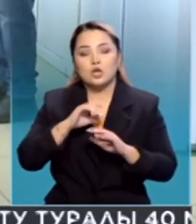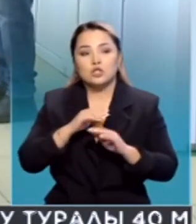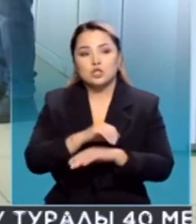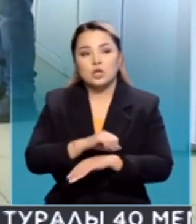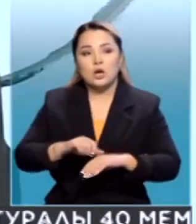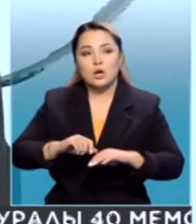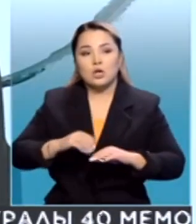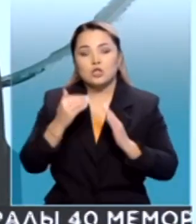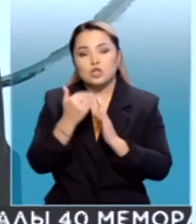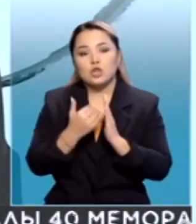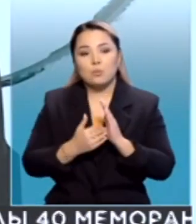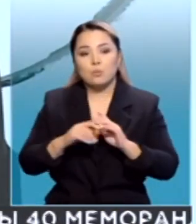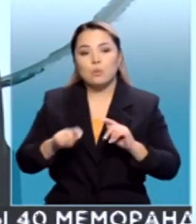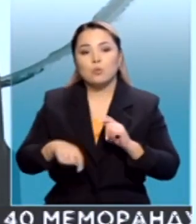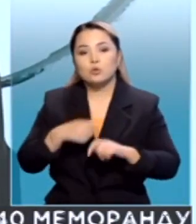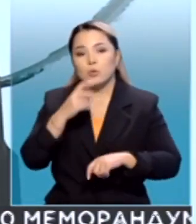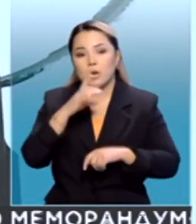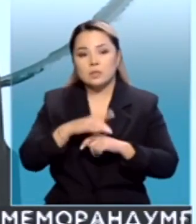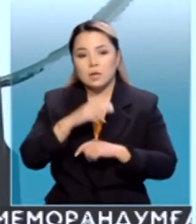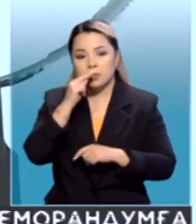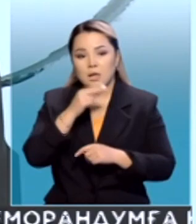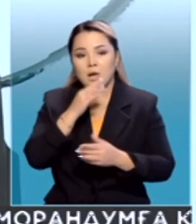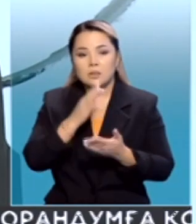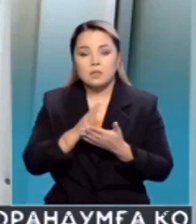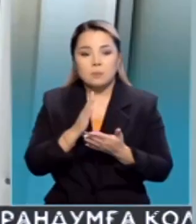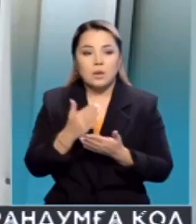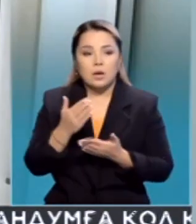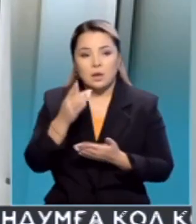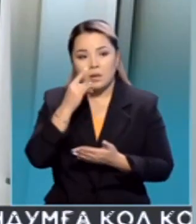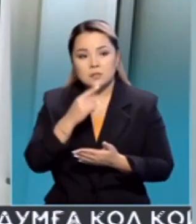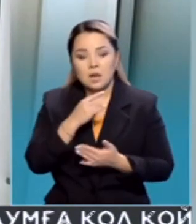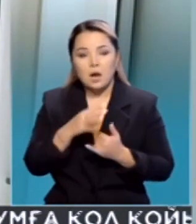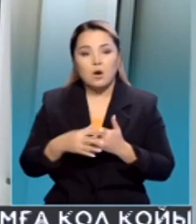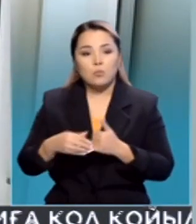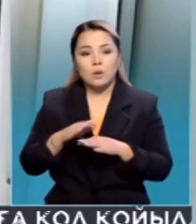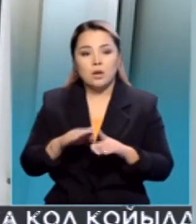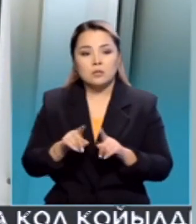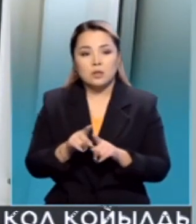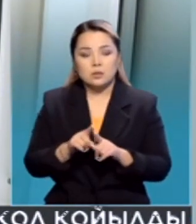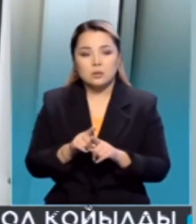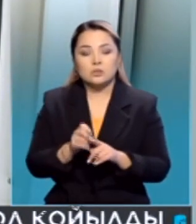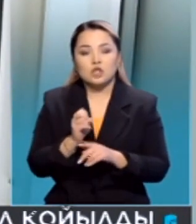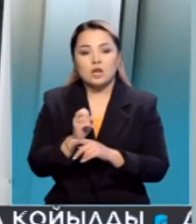режимін бұзу бабы бойынша айыпты деп таныды. Енді олар Қазақстан аумағынан шығарылады.